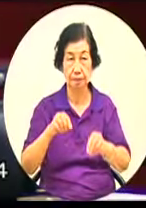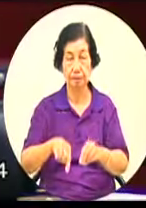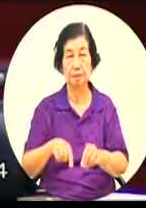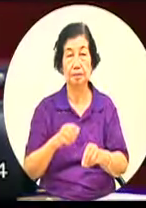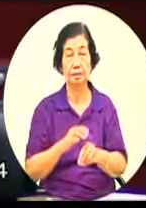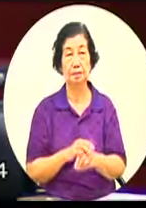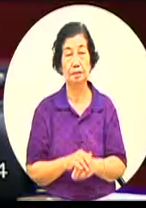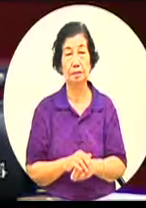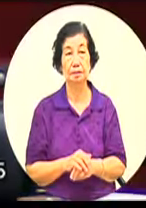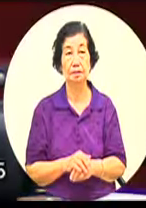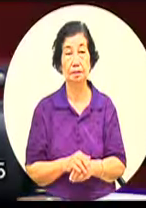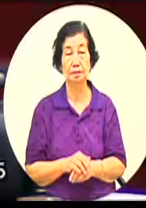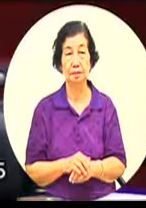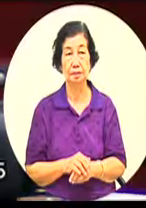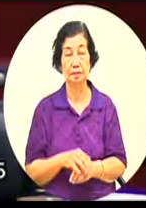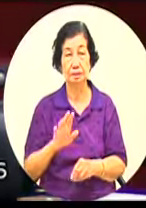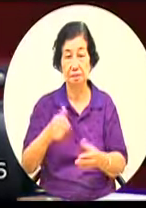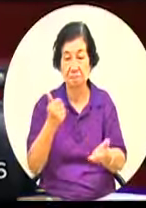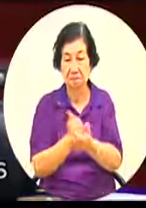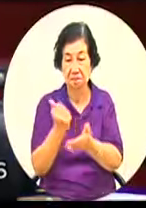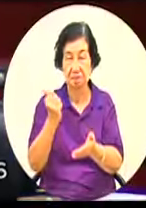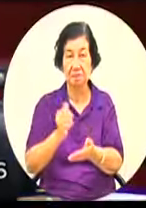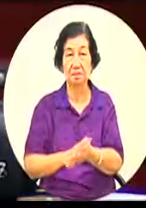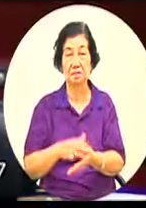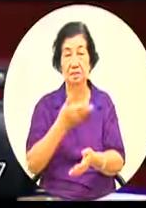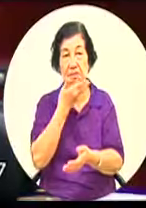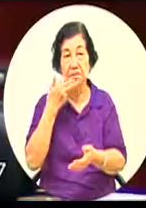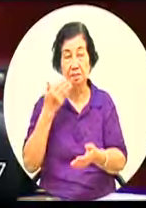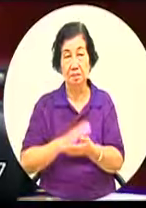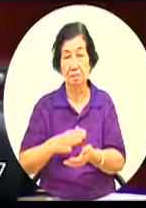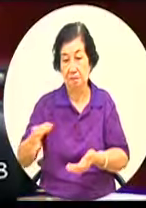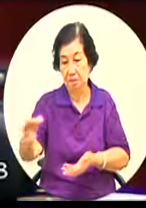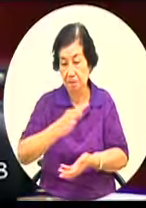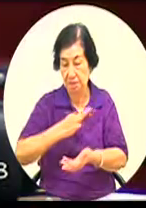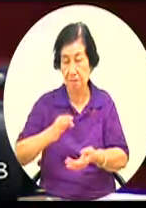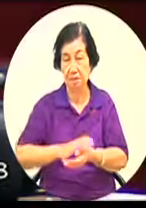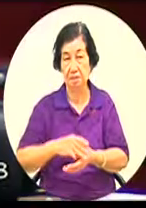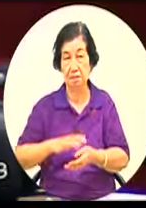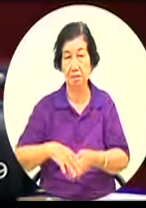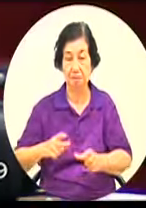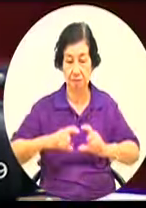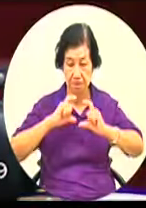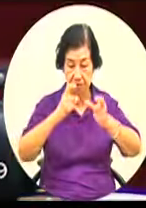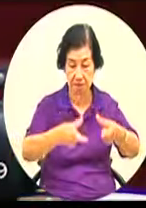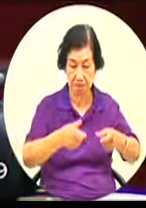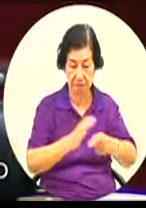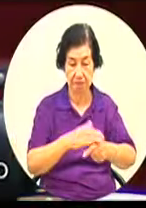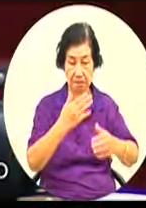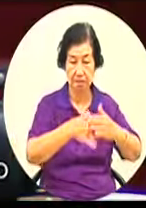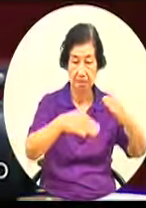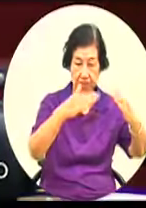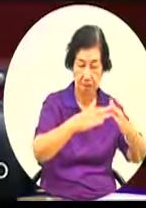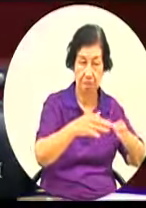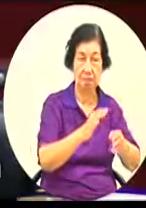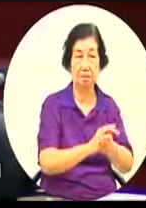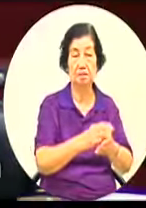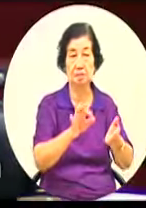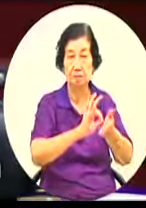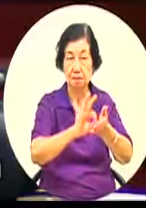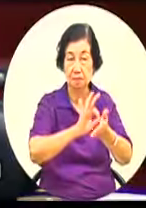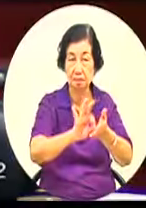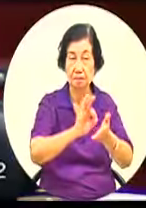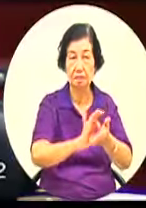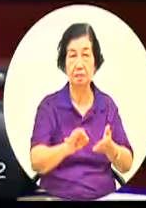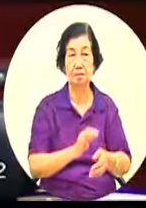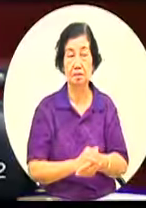些因此而获得的利益是回归到我们的教育的部分，专款专用。所以本席这边要具